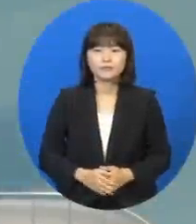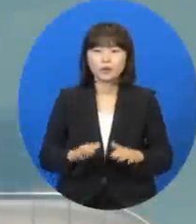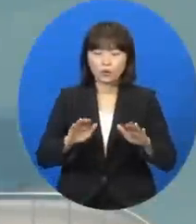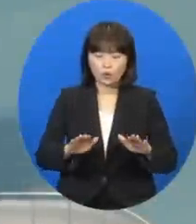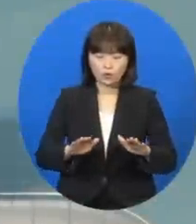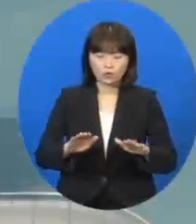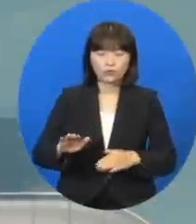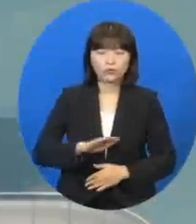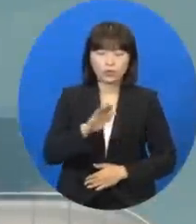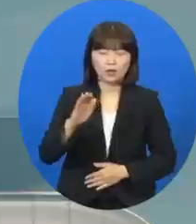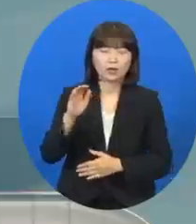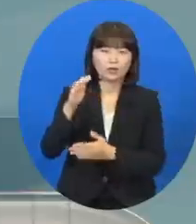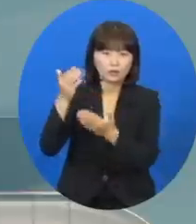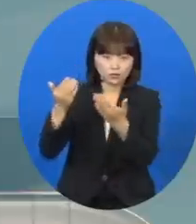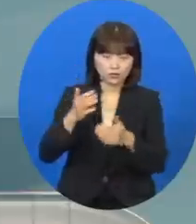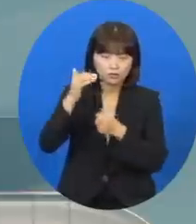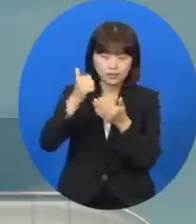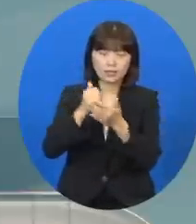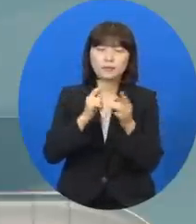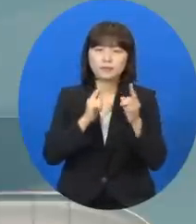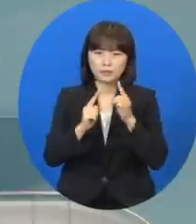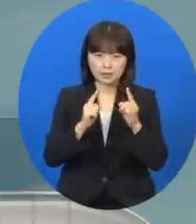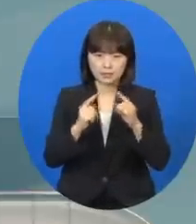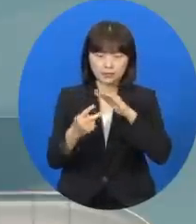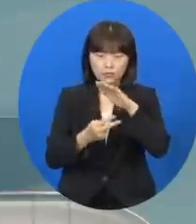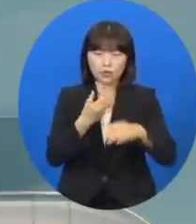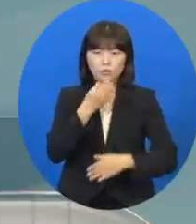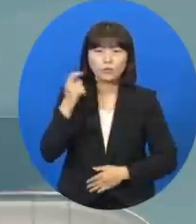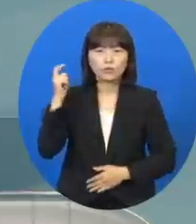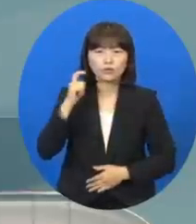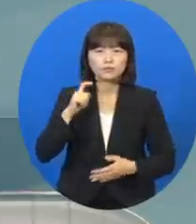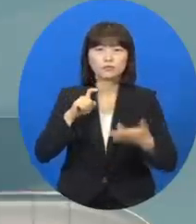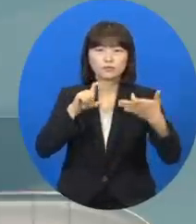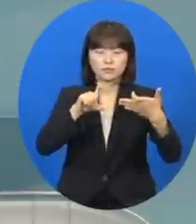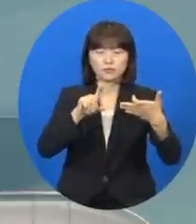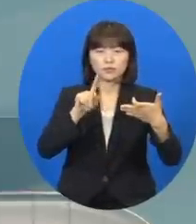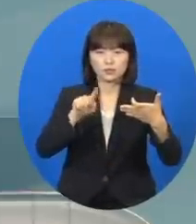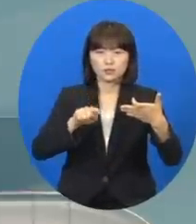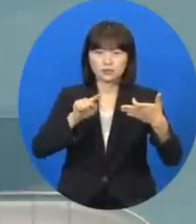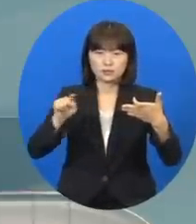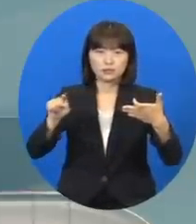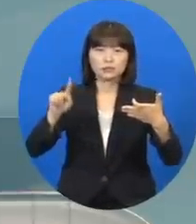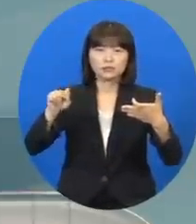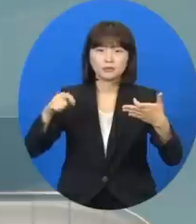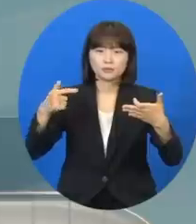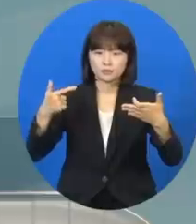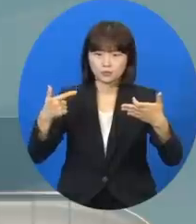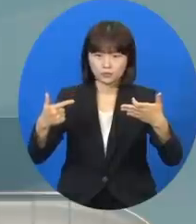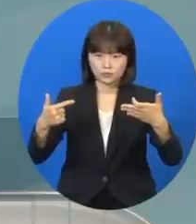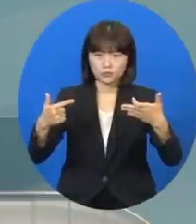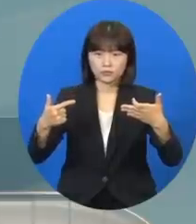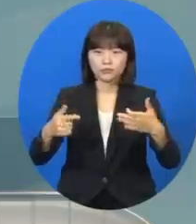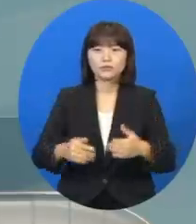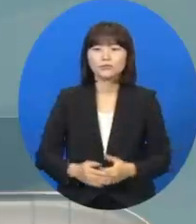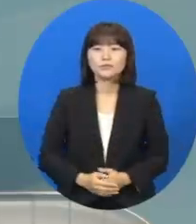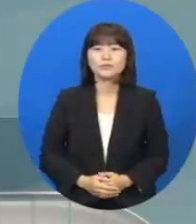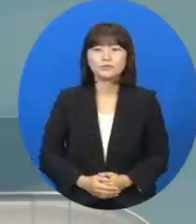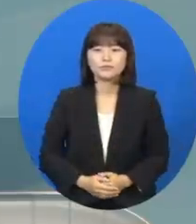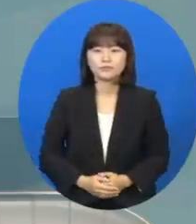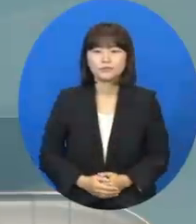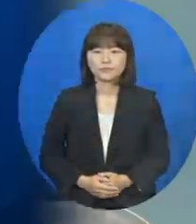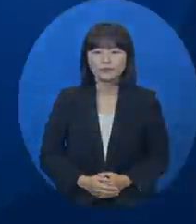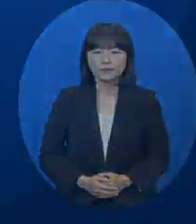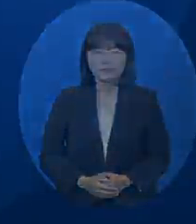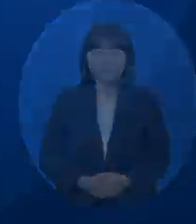오늘 우리에게 허락하신 하나님의 말씀은 요한복음 19장 1절에서 16절 말씀입니다.